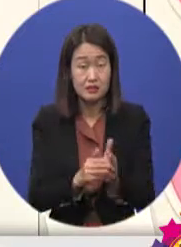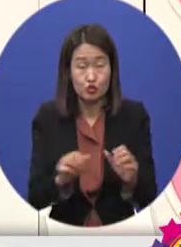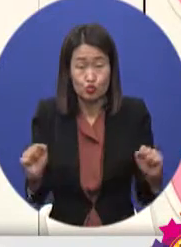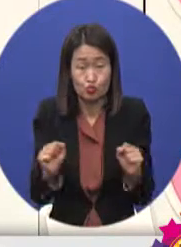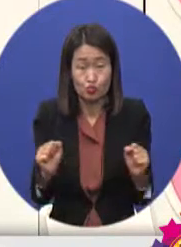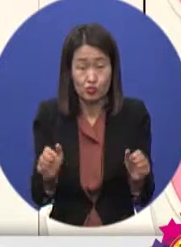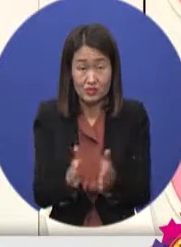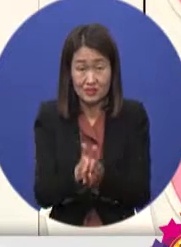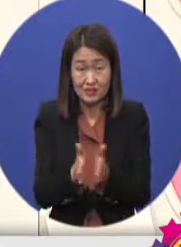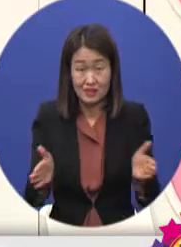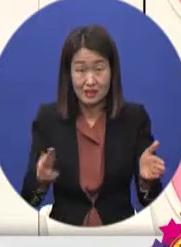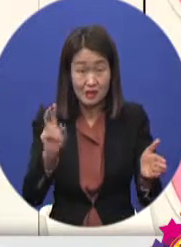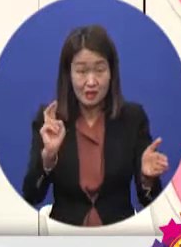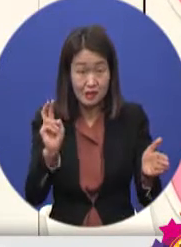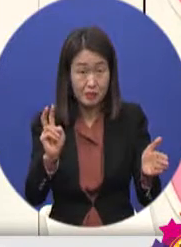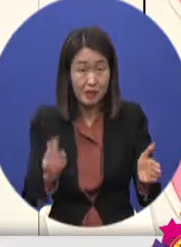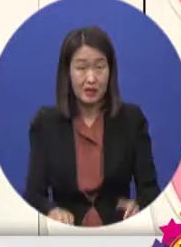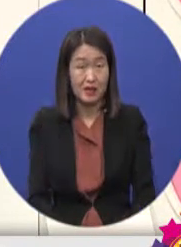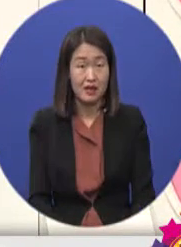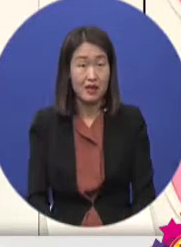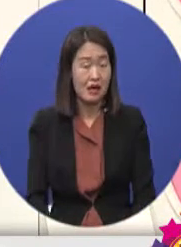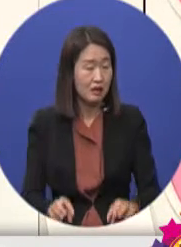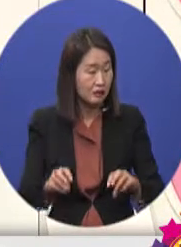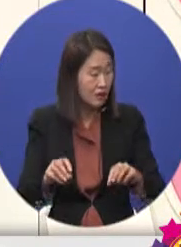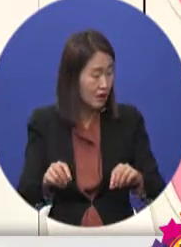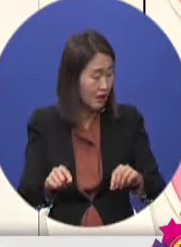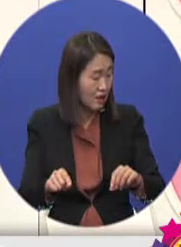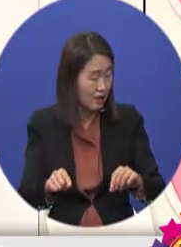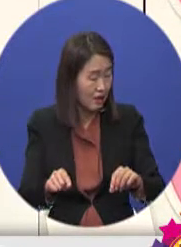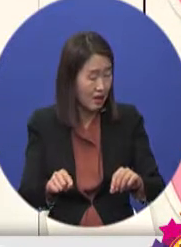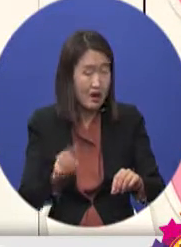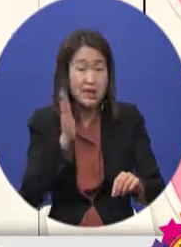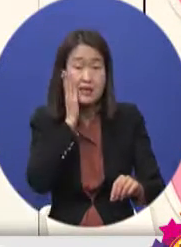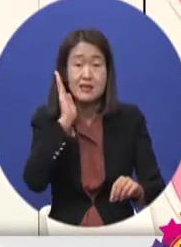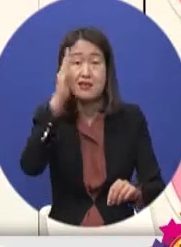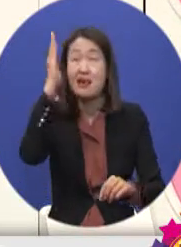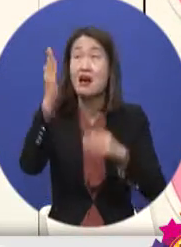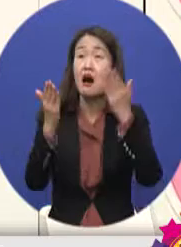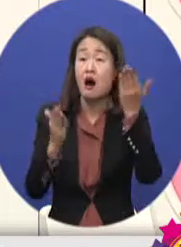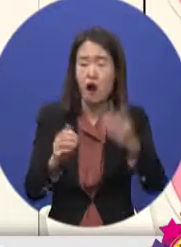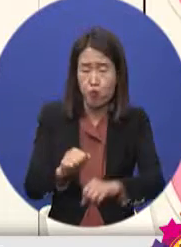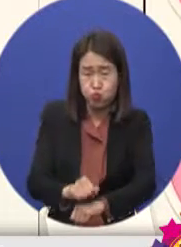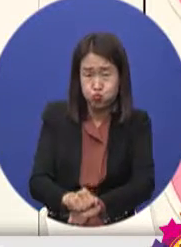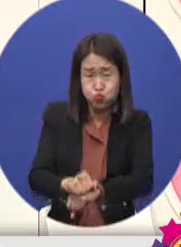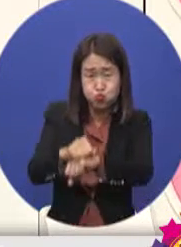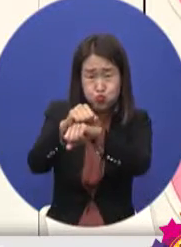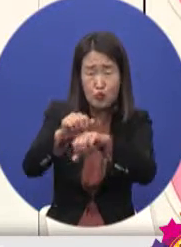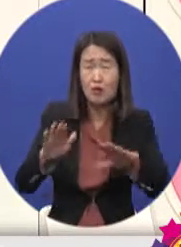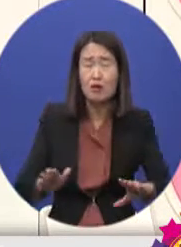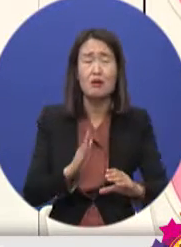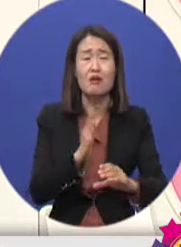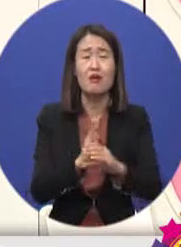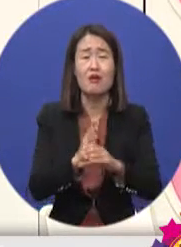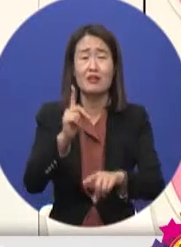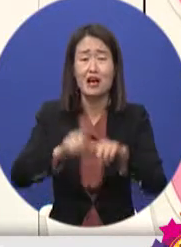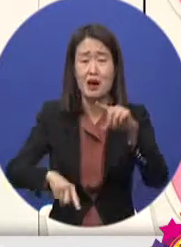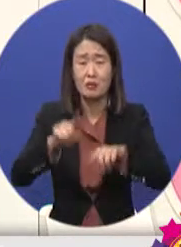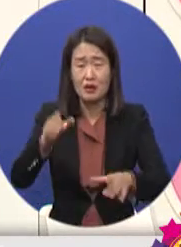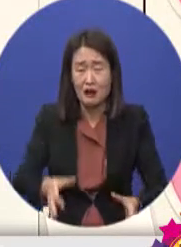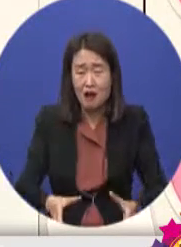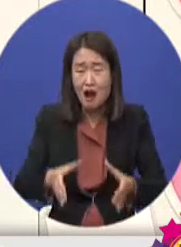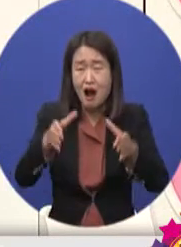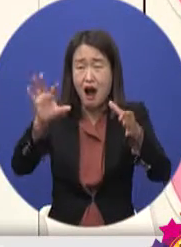겨울맞이 하겠어요. 보니까 땅에 쌓인 낙엽이 더 많더라고요. 나무에 매달린 낙엽보다. 네,